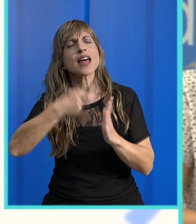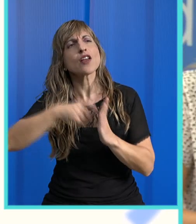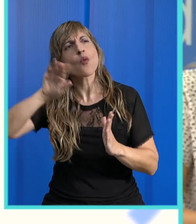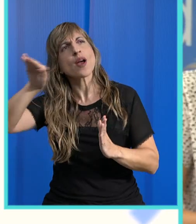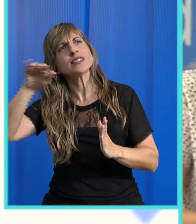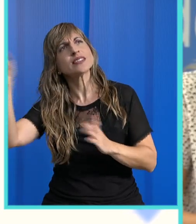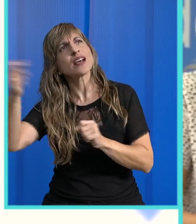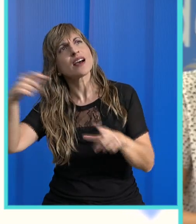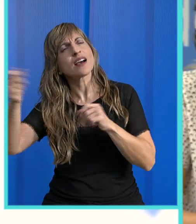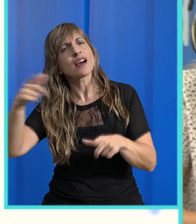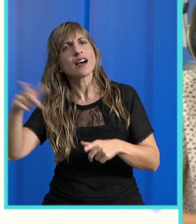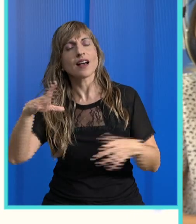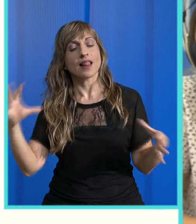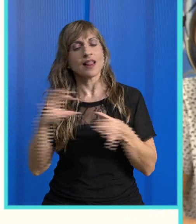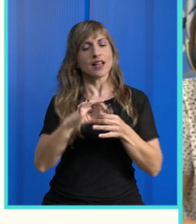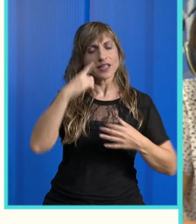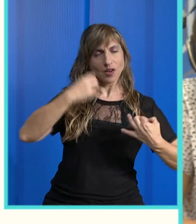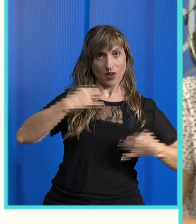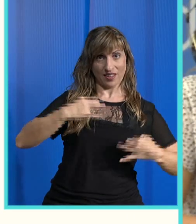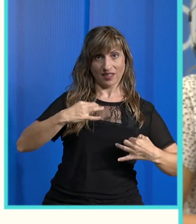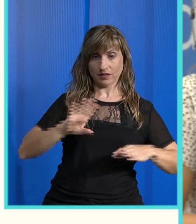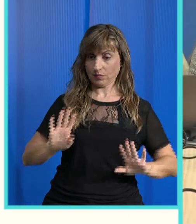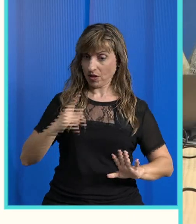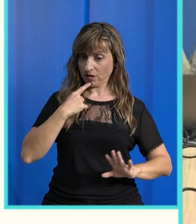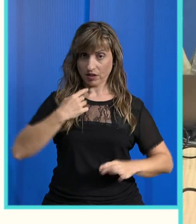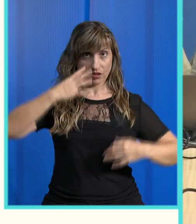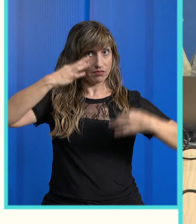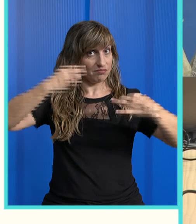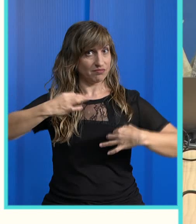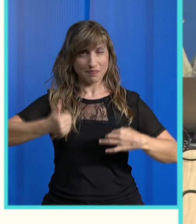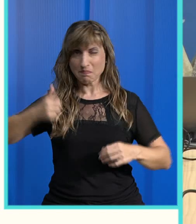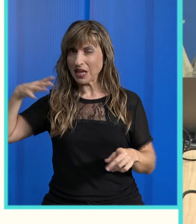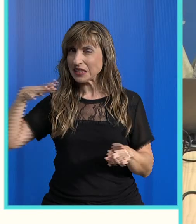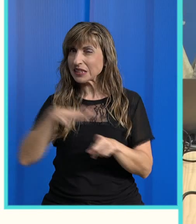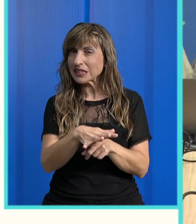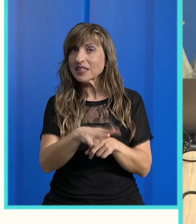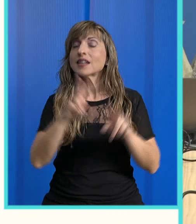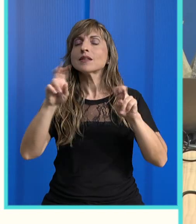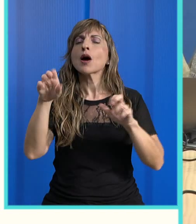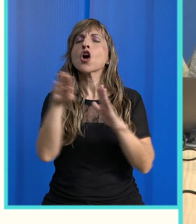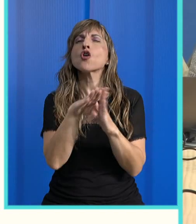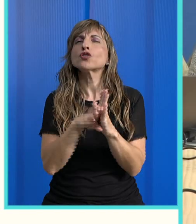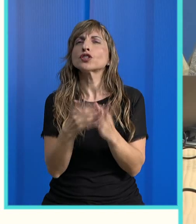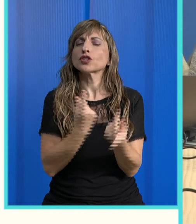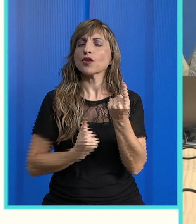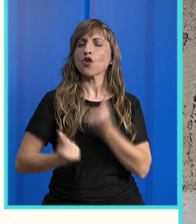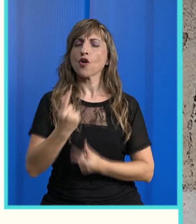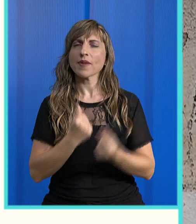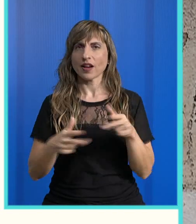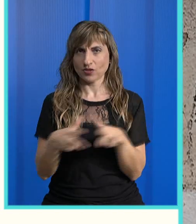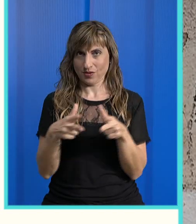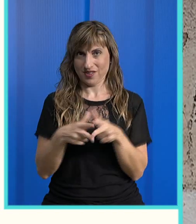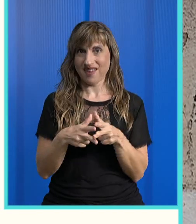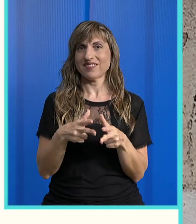migració amb seguretat, quan per carrera un dels factors que més influeix són les condicions econòmiques i socials de la població.